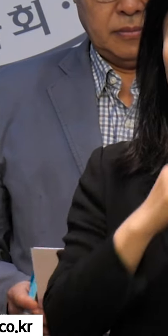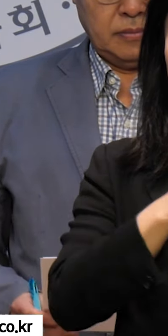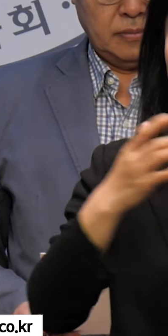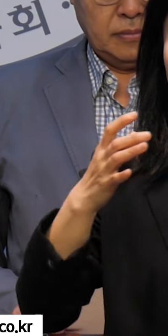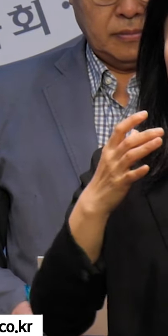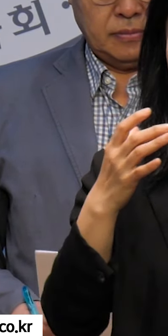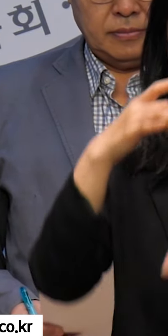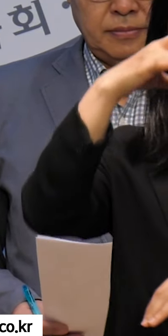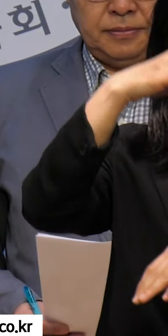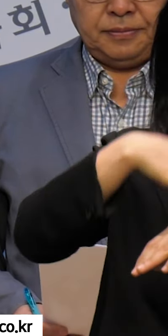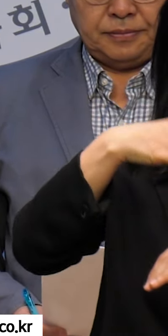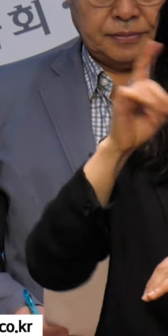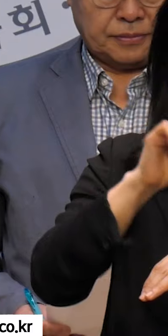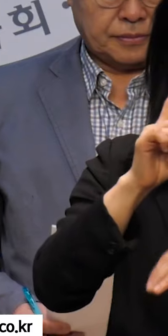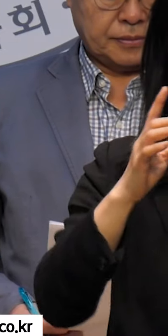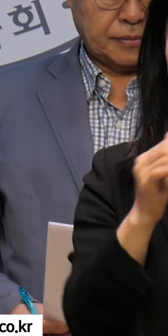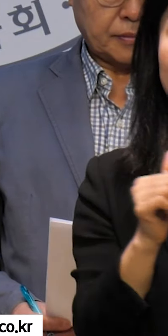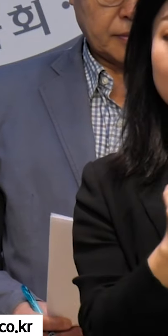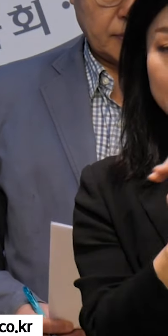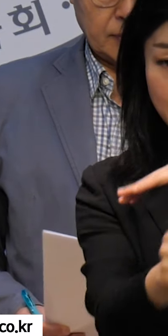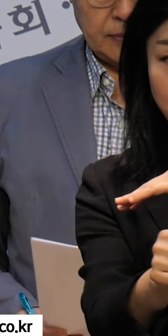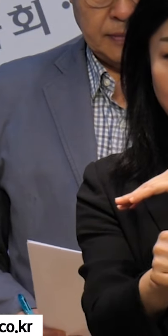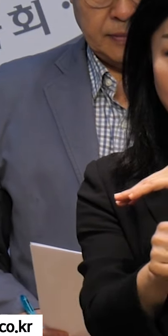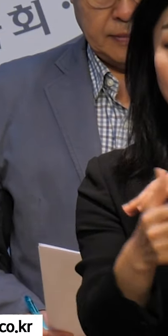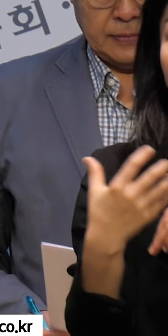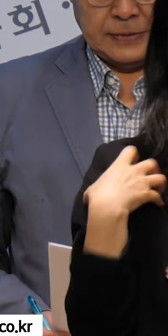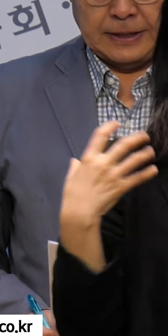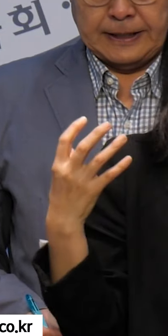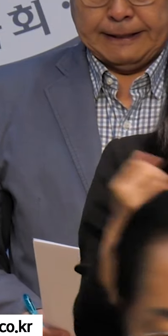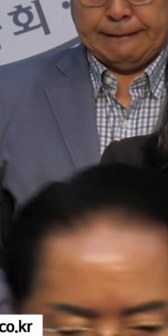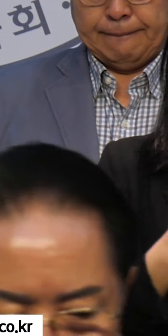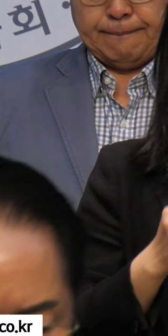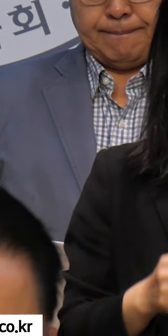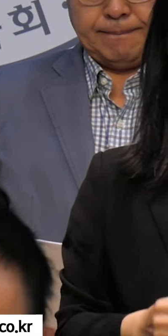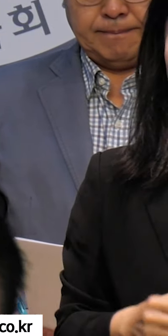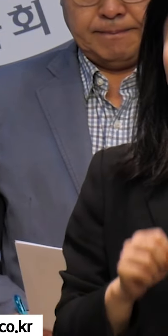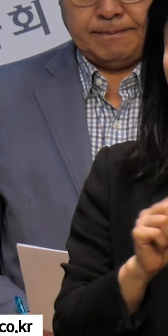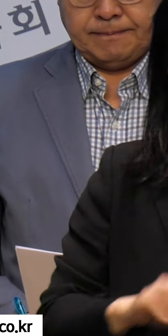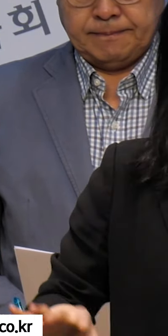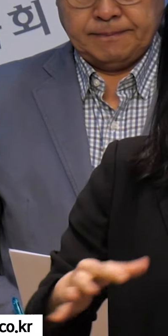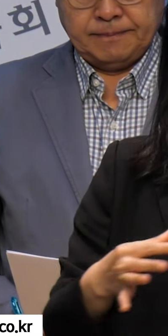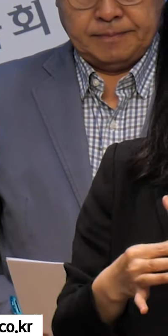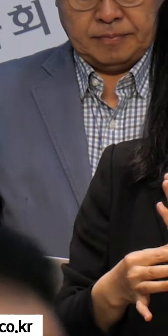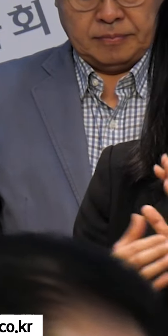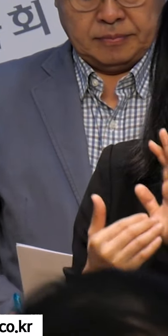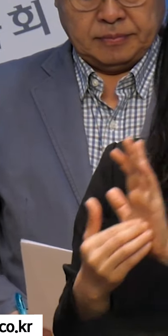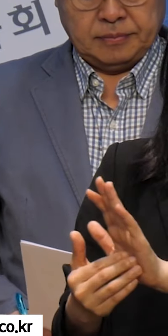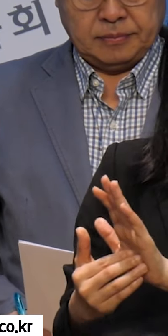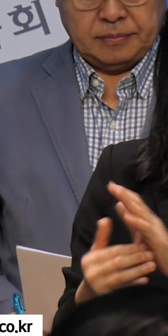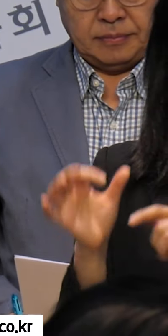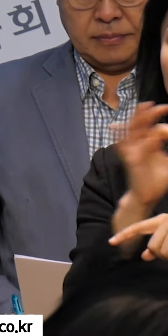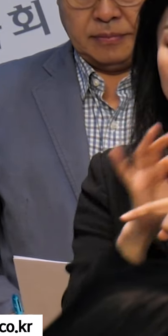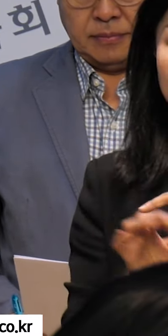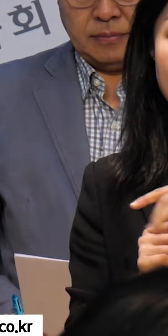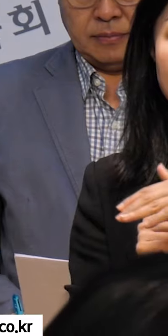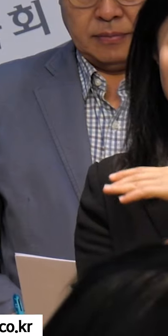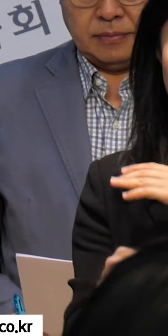대의민주주의의 근간인 국민 대표성 확립을 위해 사표를 방지하는 정확한 비례성 규정과